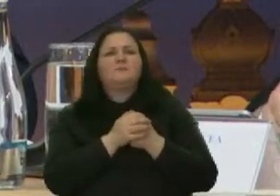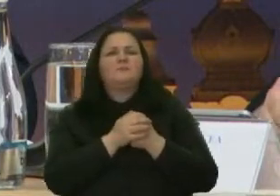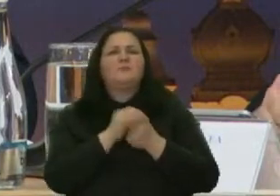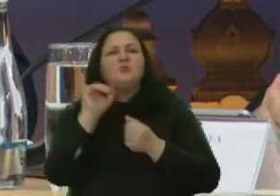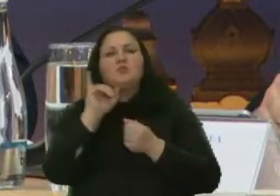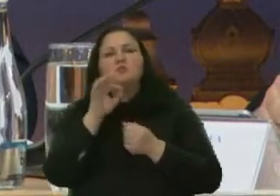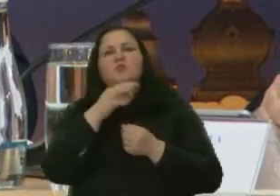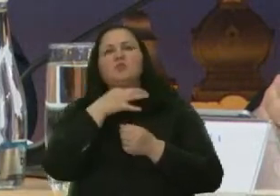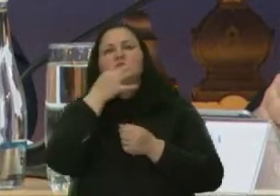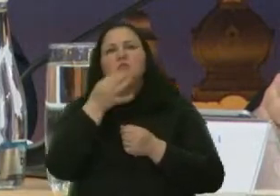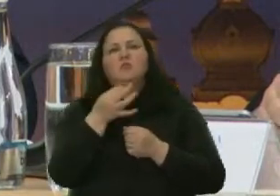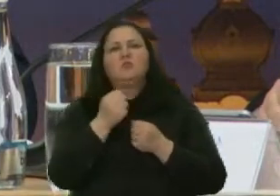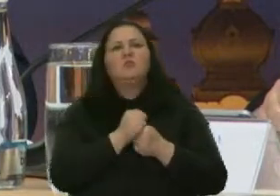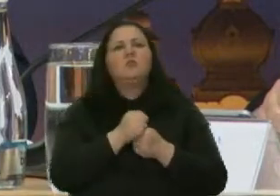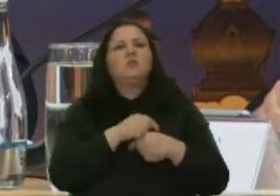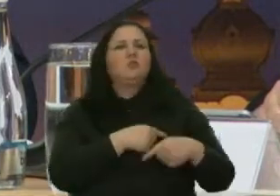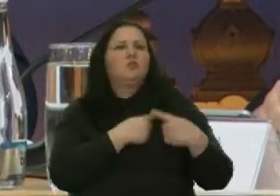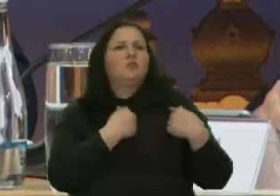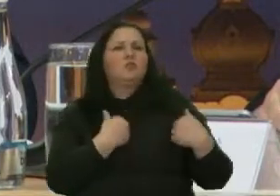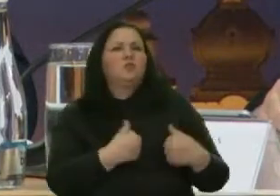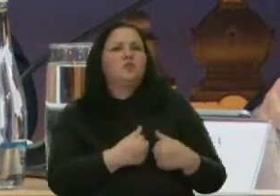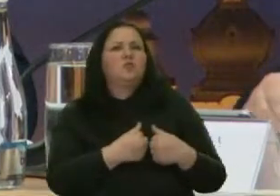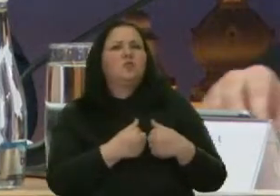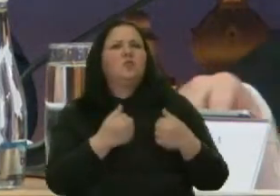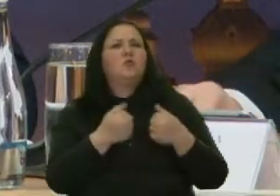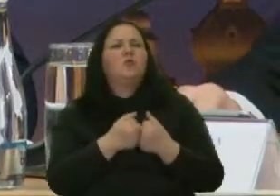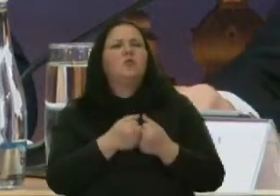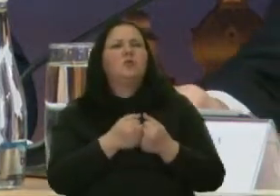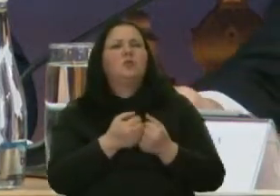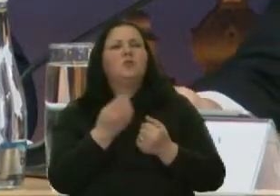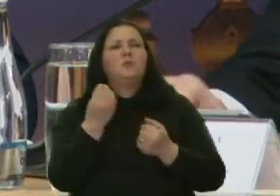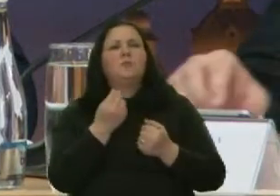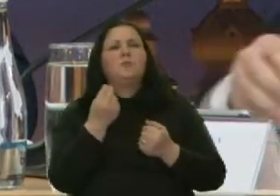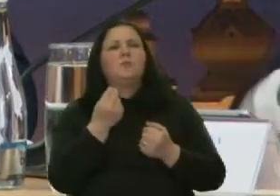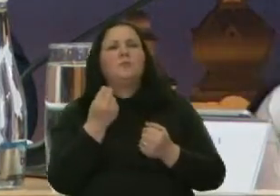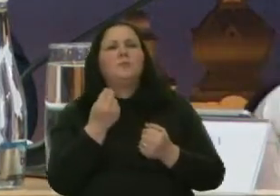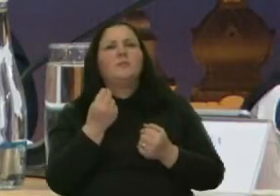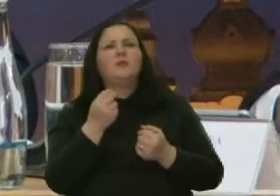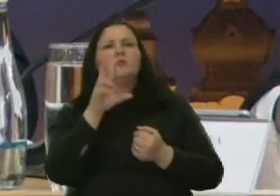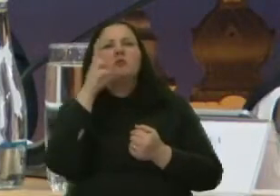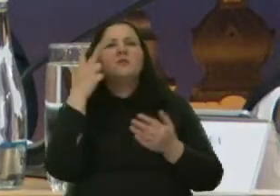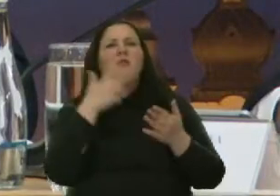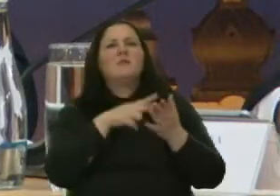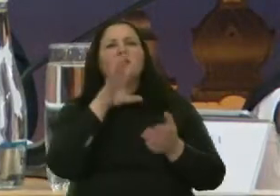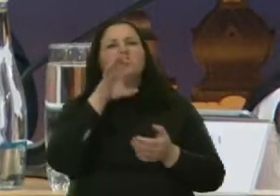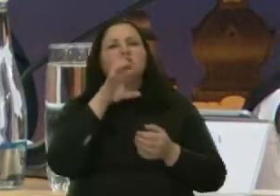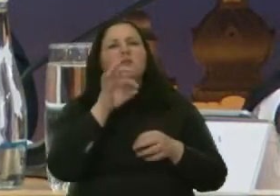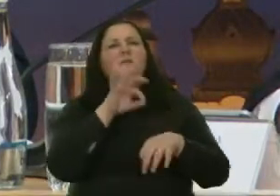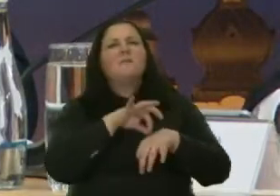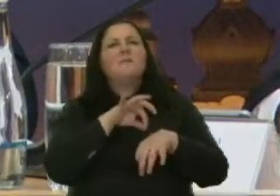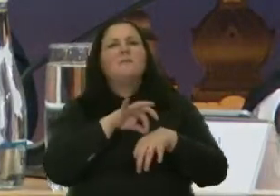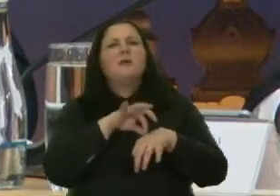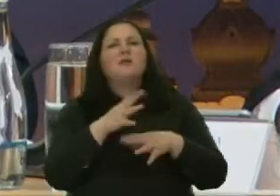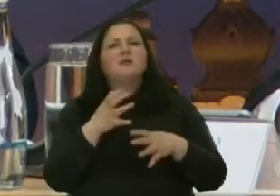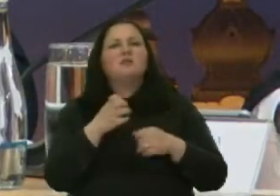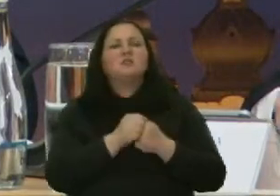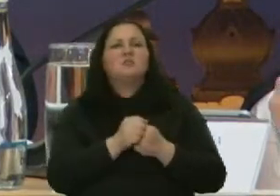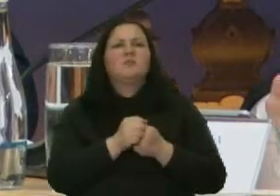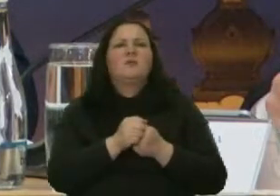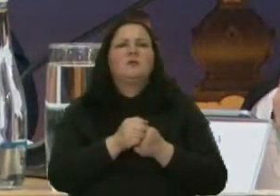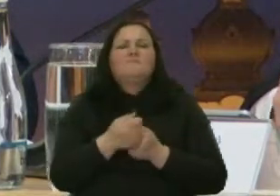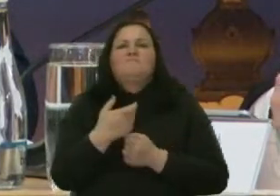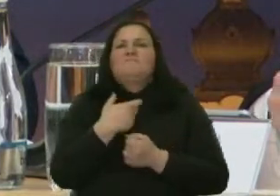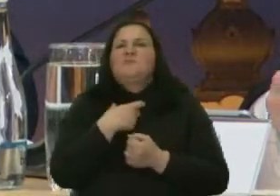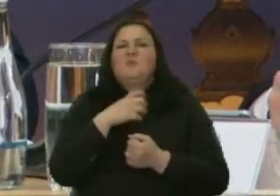Moldovan are o propunere donarea de contarea parțial abonamentului de autobuz pentru cei 3500 de medici rezidenți n avem bază legală pentru asemenea